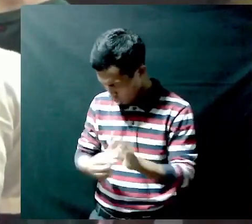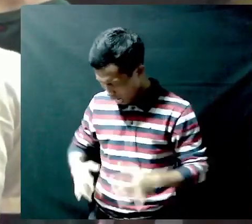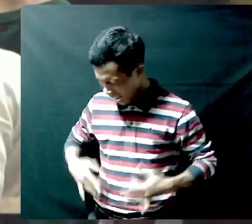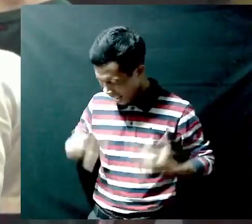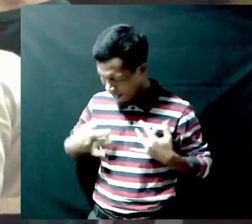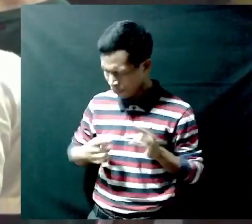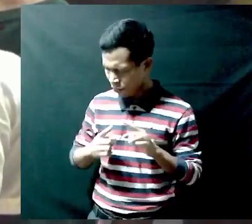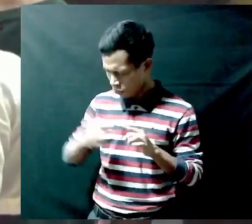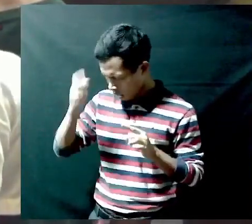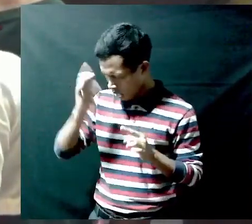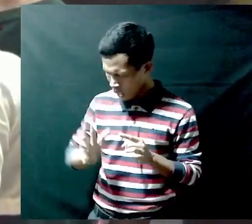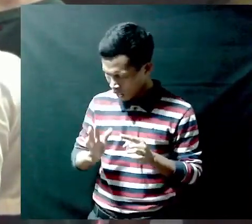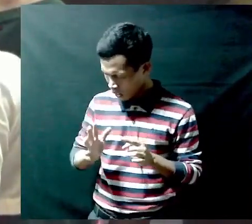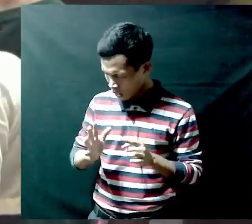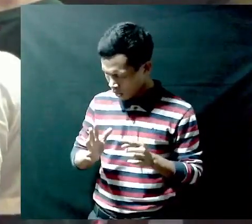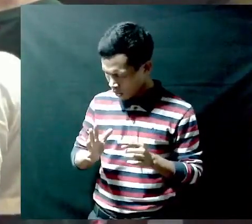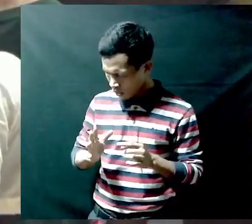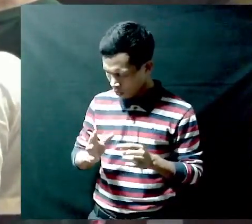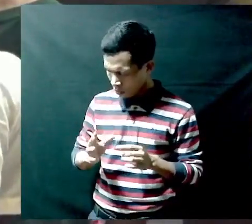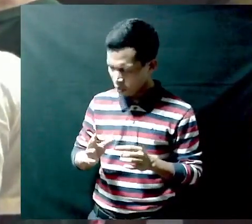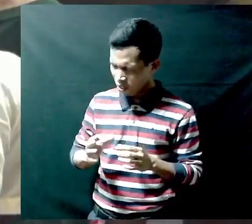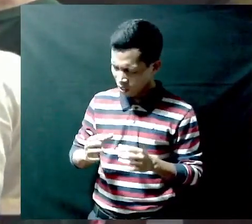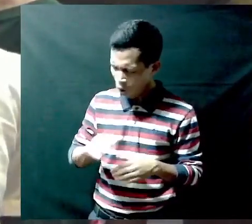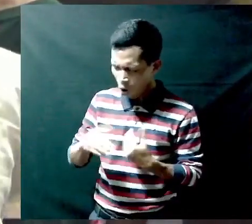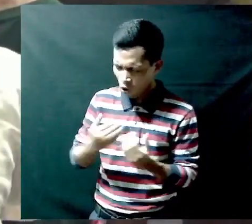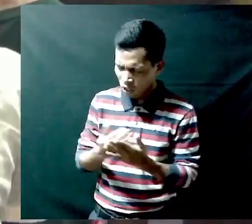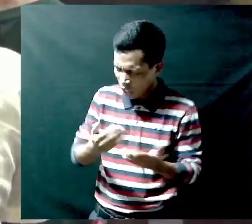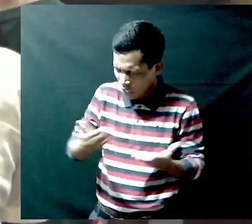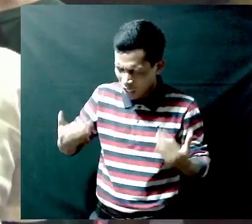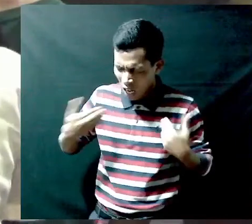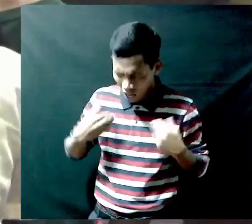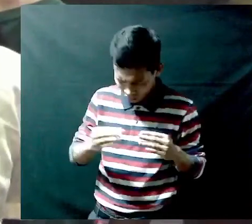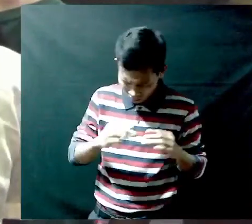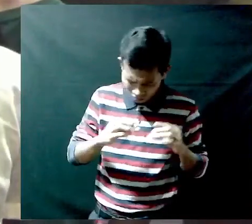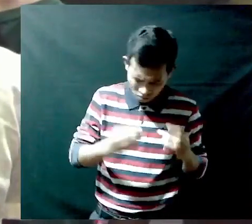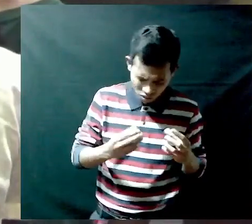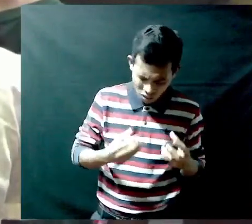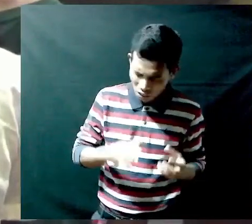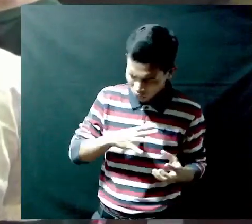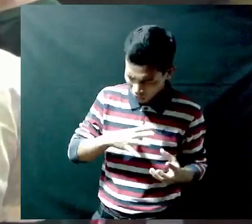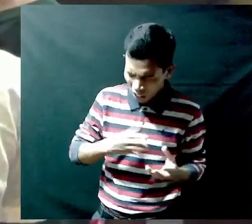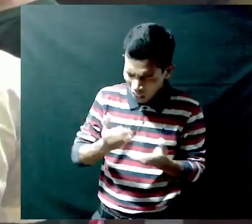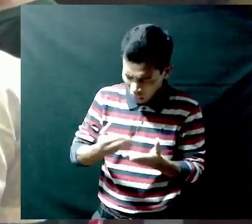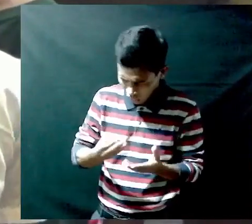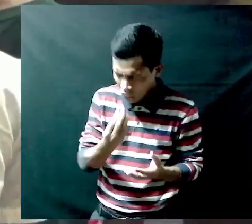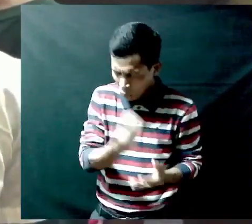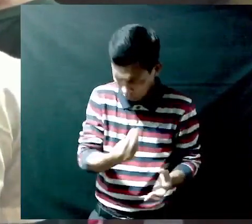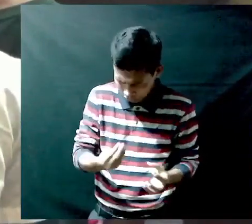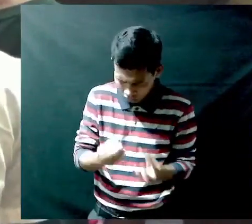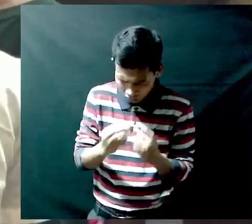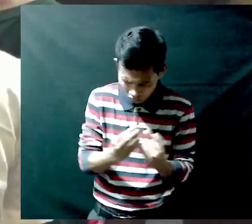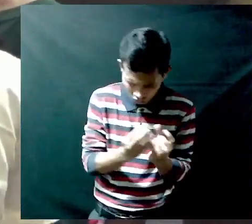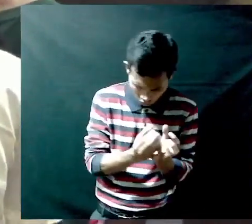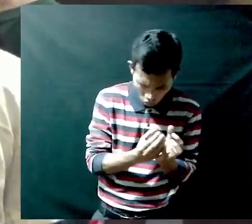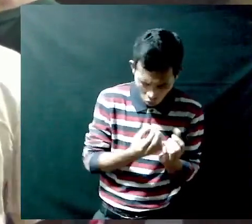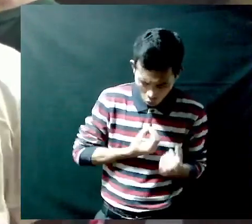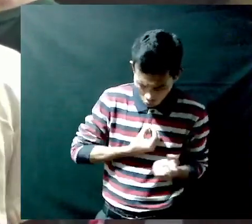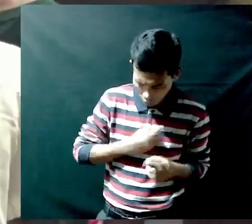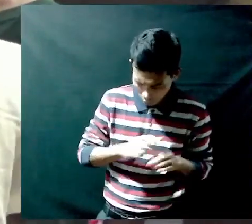everything na meron kami. Maliit man, Lord, alam namin pag nasa kamay mo, malaki ang pwedeng mangyari,